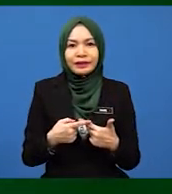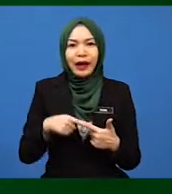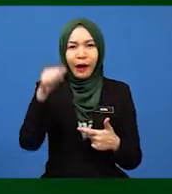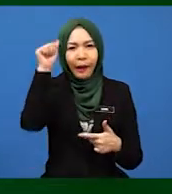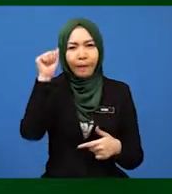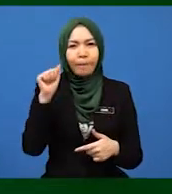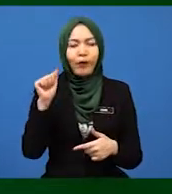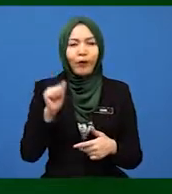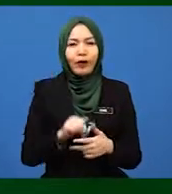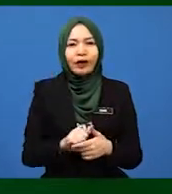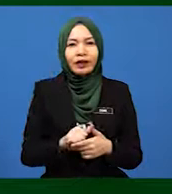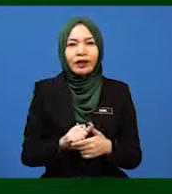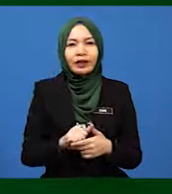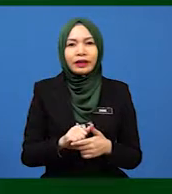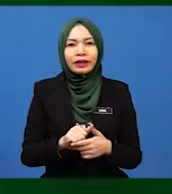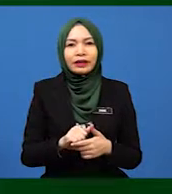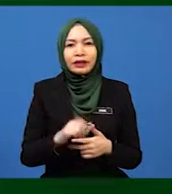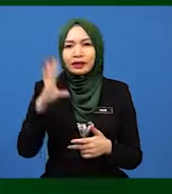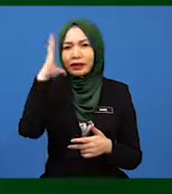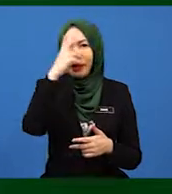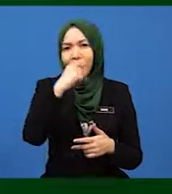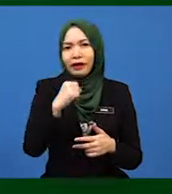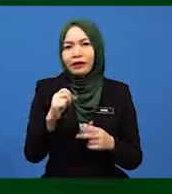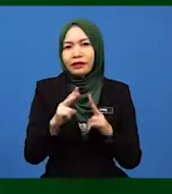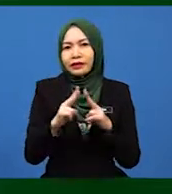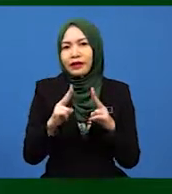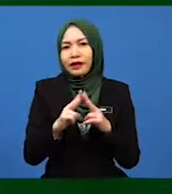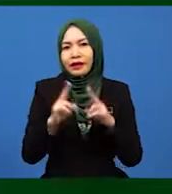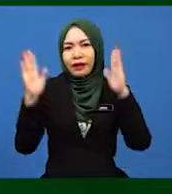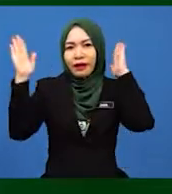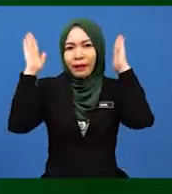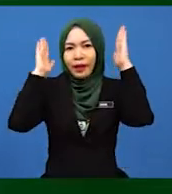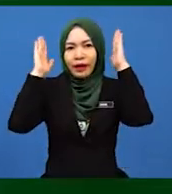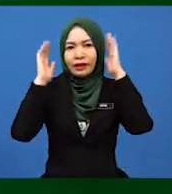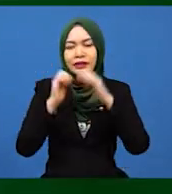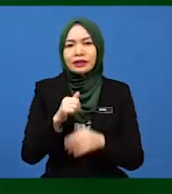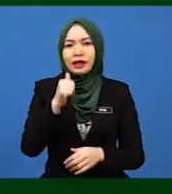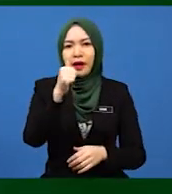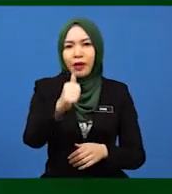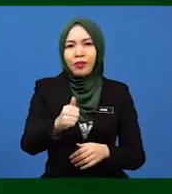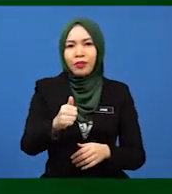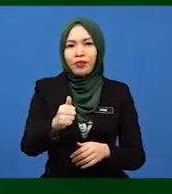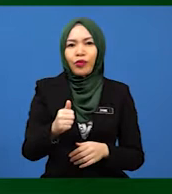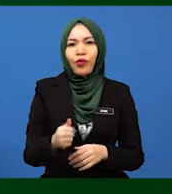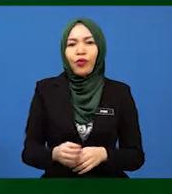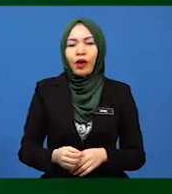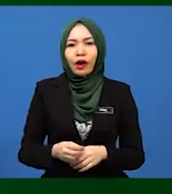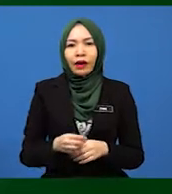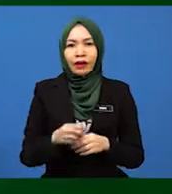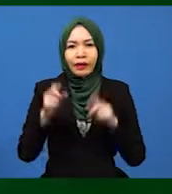amboi, cantik sungguh bahasa kamu, wahai Sang Arnab. Yang